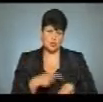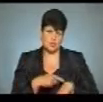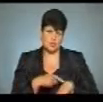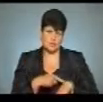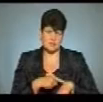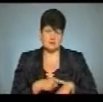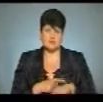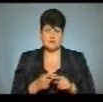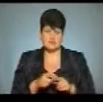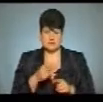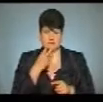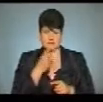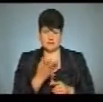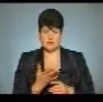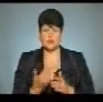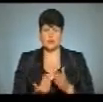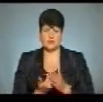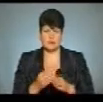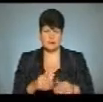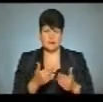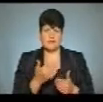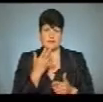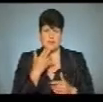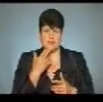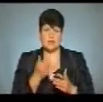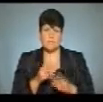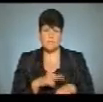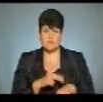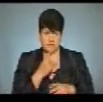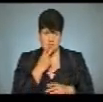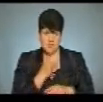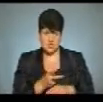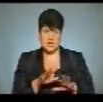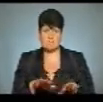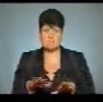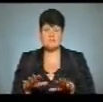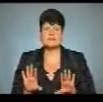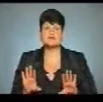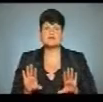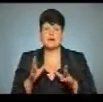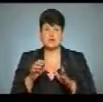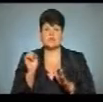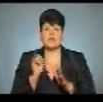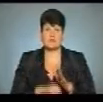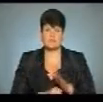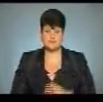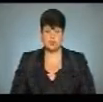На цих кадрах, які новинам надала Нацполіція області, ви бачите місце, де сталося вбивство.